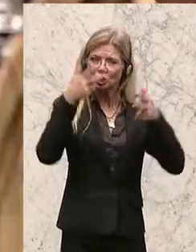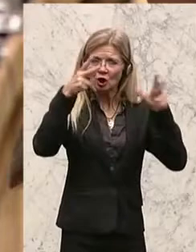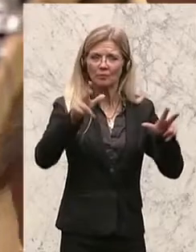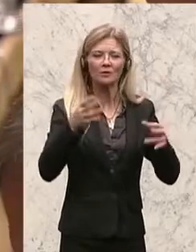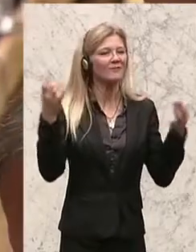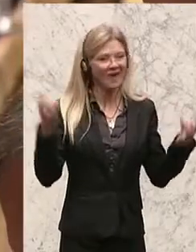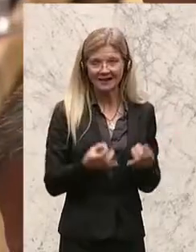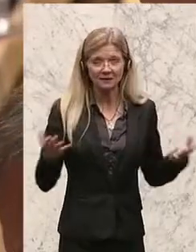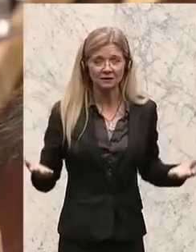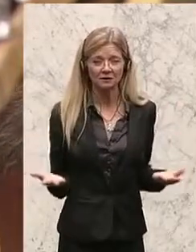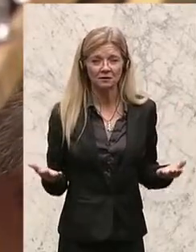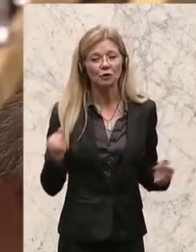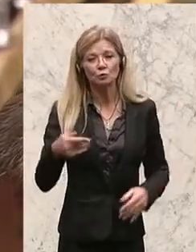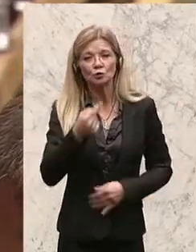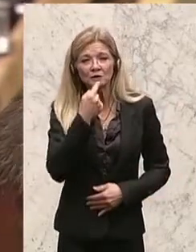sagen,